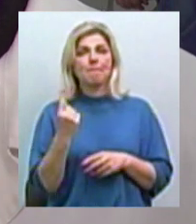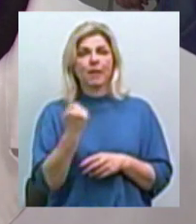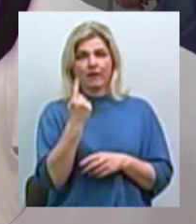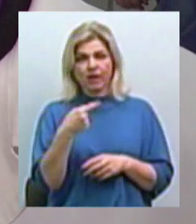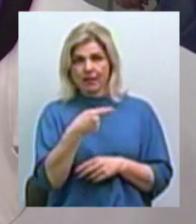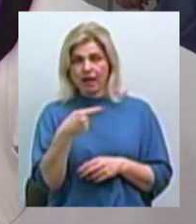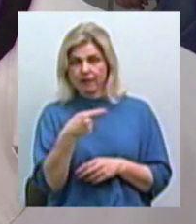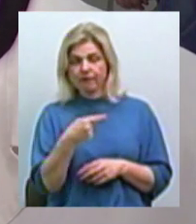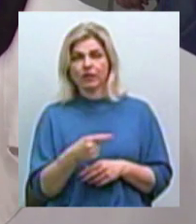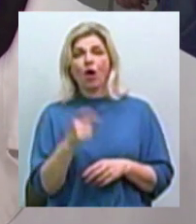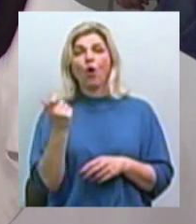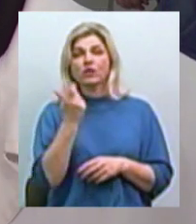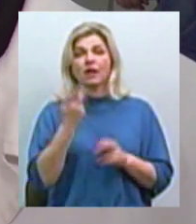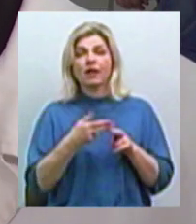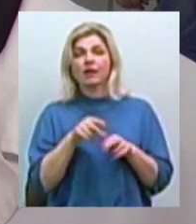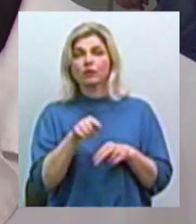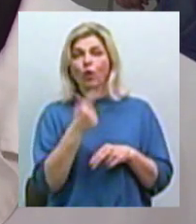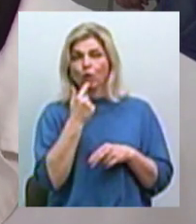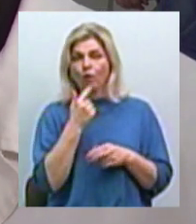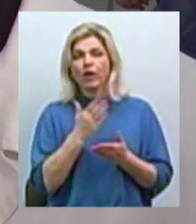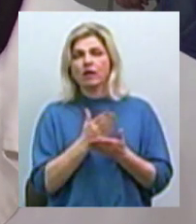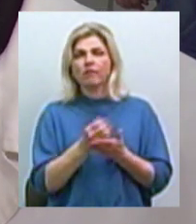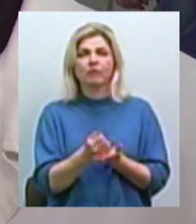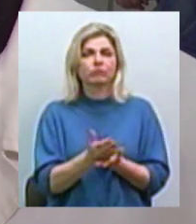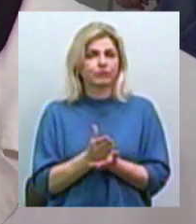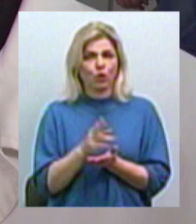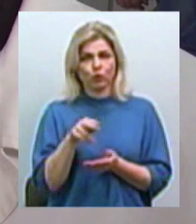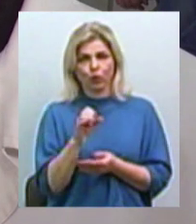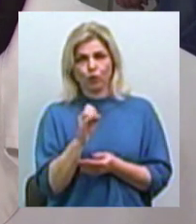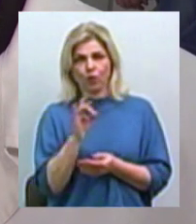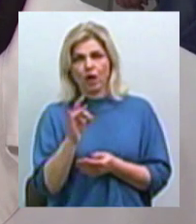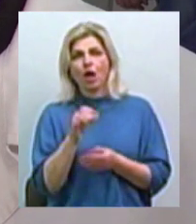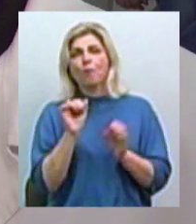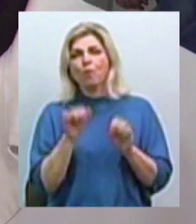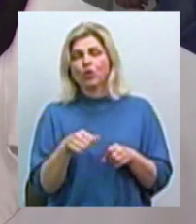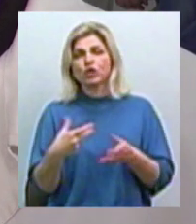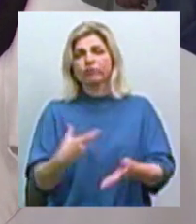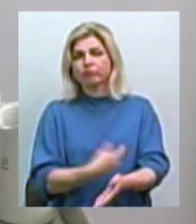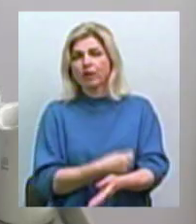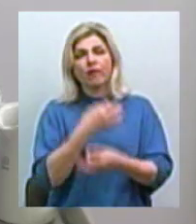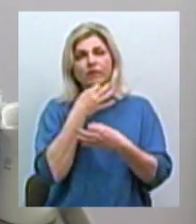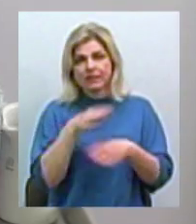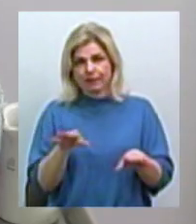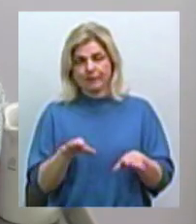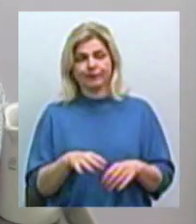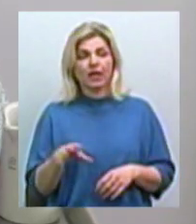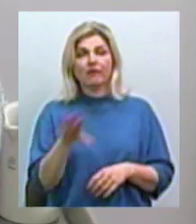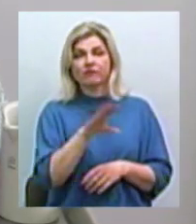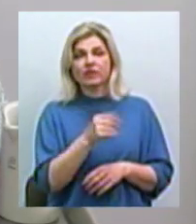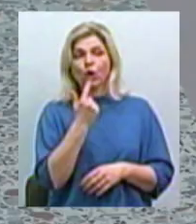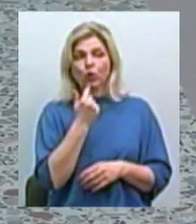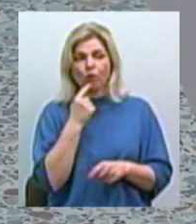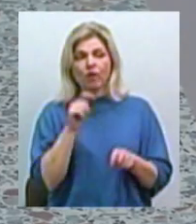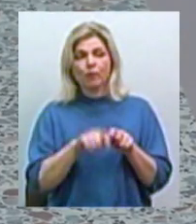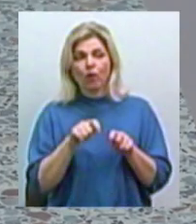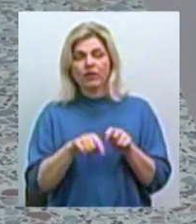негативна. Володар цієї крові вважається універсальним донором, тобто цю кров можна лити всім. Всю відібрану кров тут